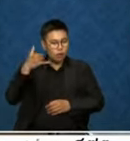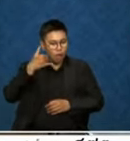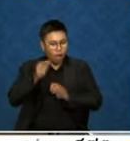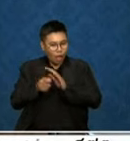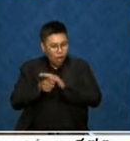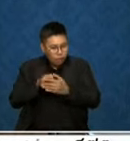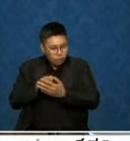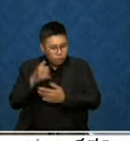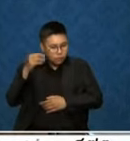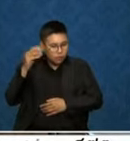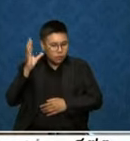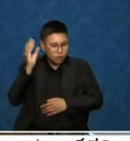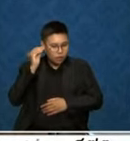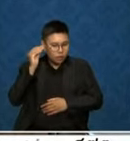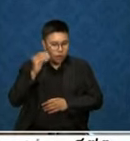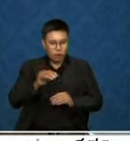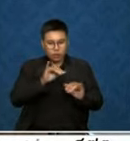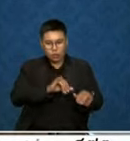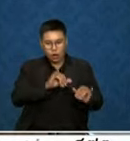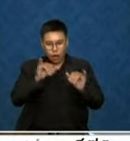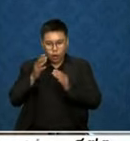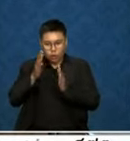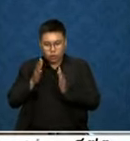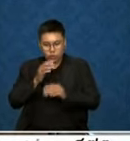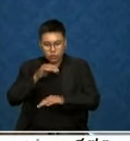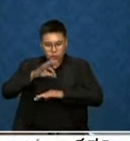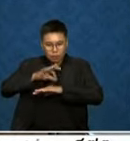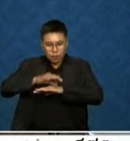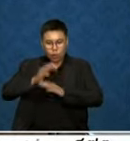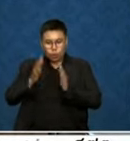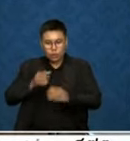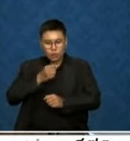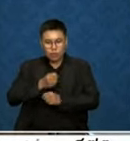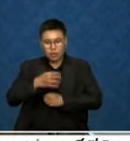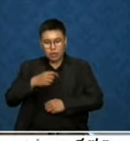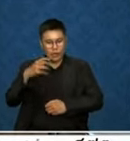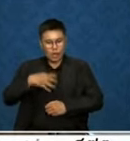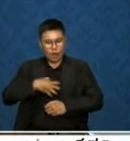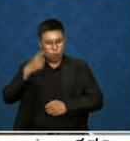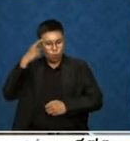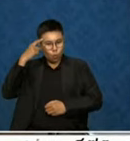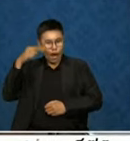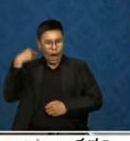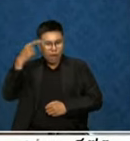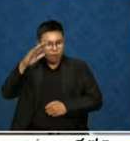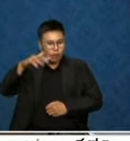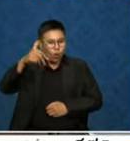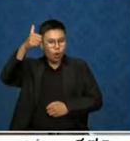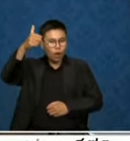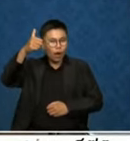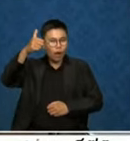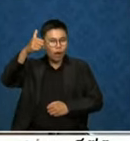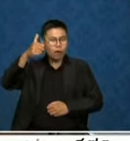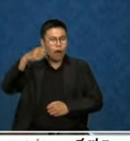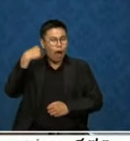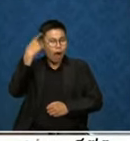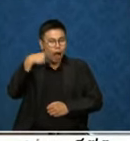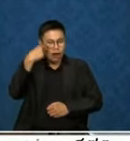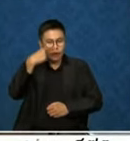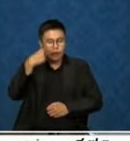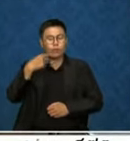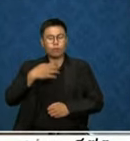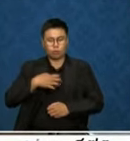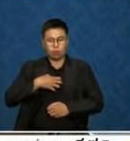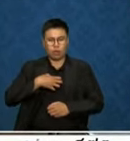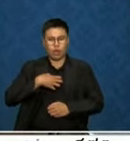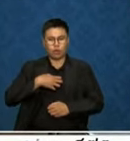สียงการโยกย้ายข้าราชการอยากรู้ว่าเทวดาคือใครแต่ในความเป็นจริงแล้วครับผมอยากชวนผู้แทนราษ